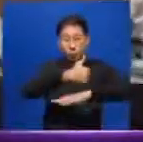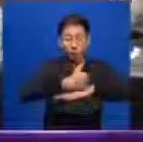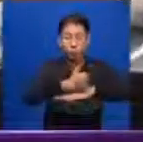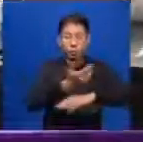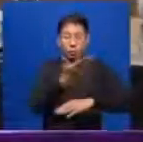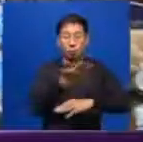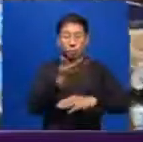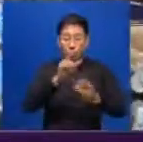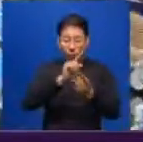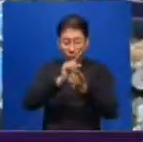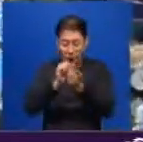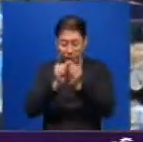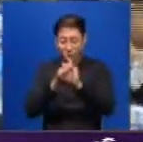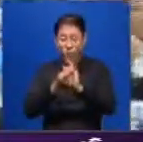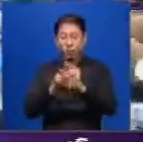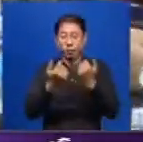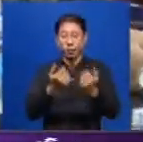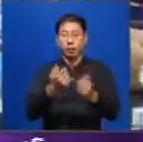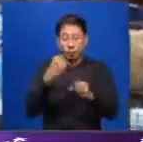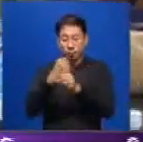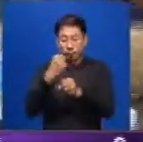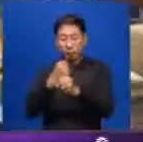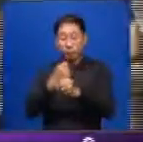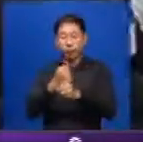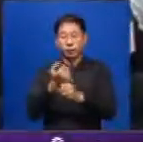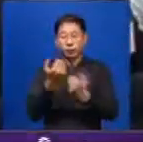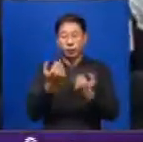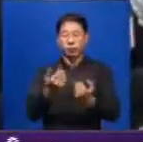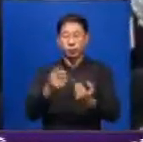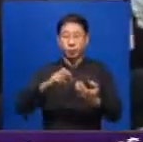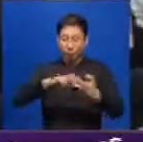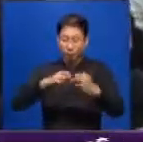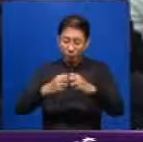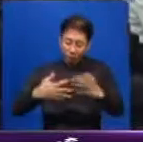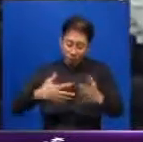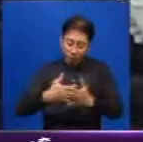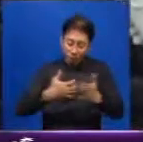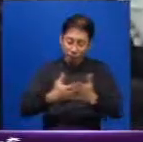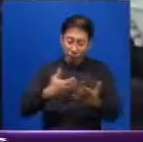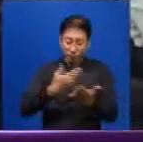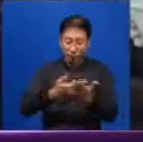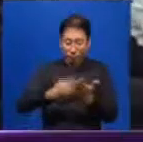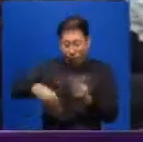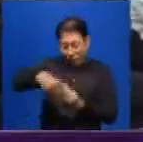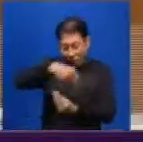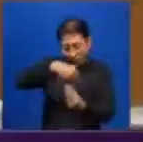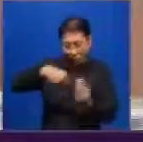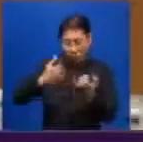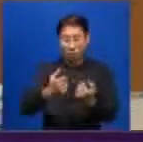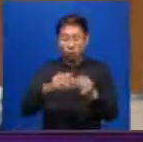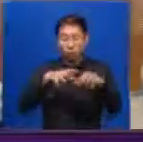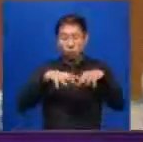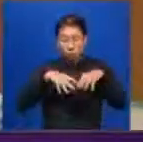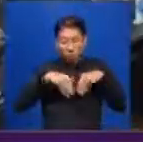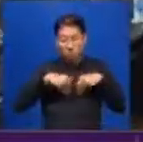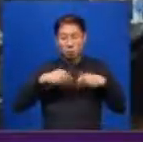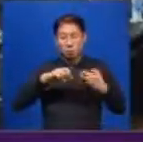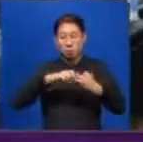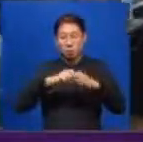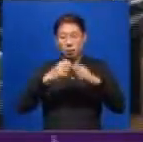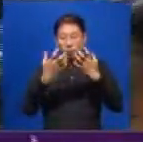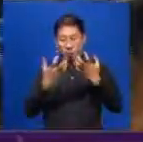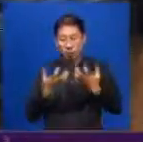ปรับวิธีการทำงานเพื่อบริหารราชการได้โดยไม่ติดขัดโดยเฉพาะด้านเศรษฐกิจที่ยอมรับว่ามีปัญหาค่อนข้างหนัก